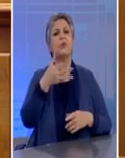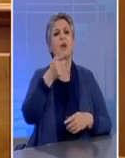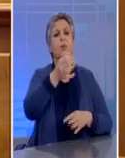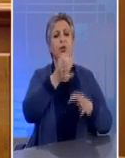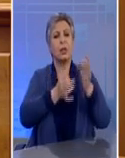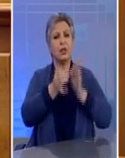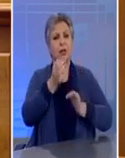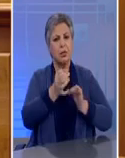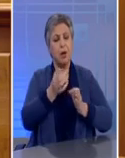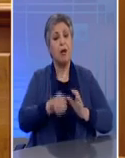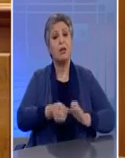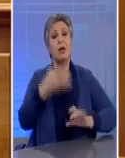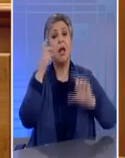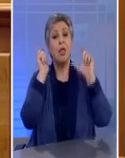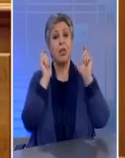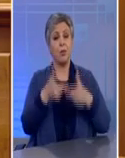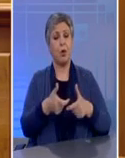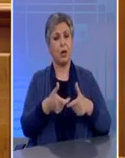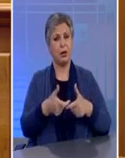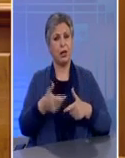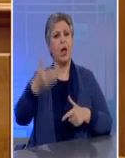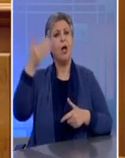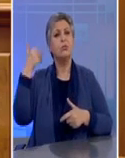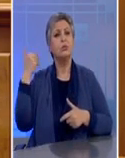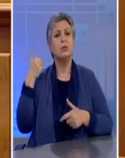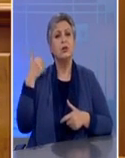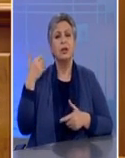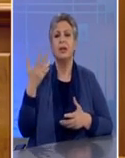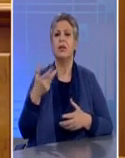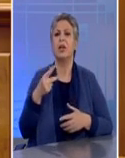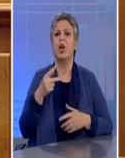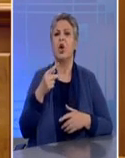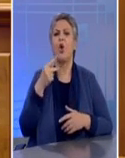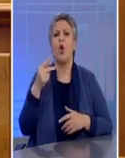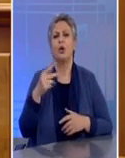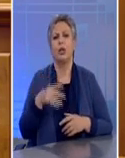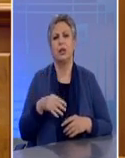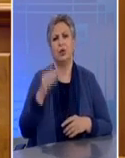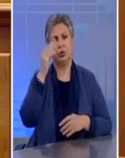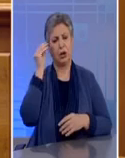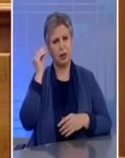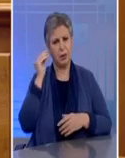ότι στη Νέα Δημοκρατία, λέει, του Κωνσταντίνου Καραμαλή, δεν μπορείτε να προσάψετε τίποτε.